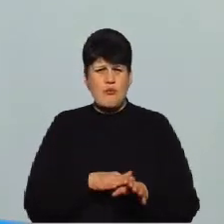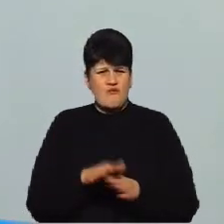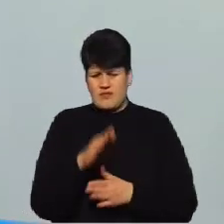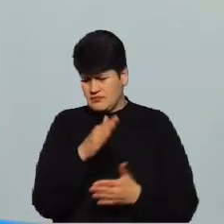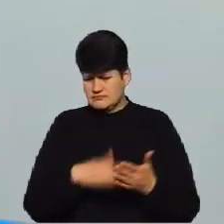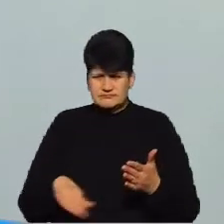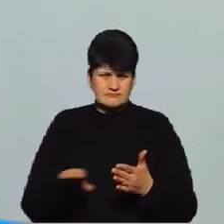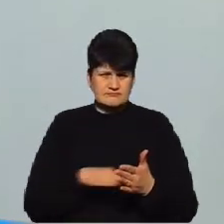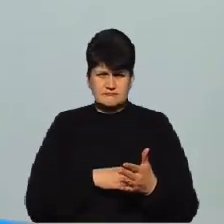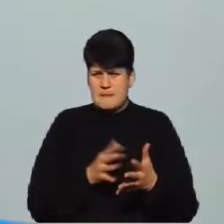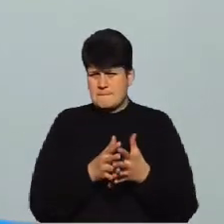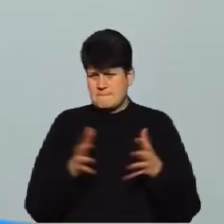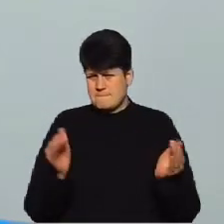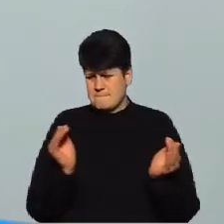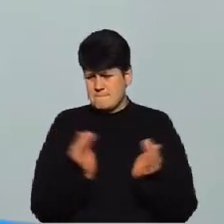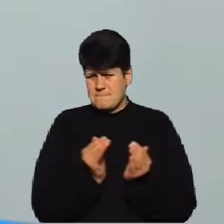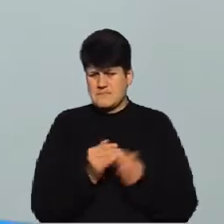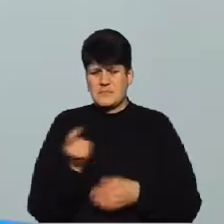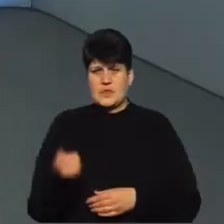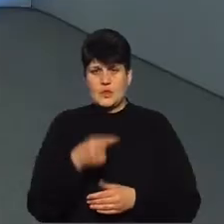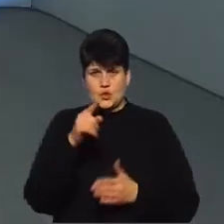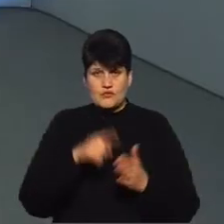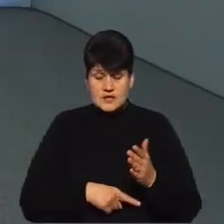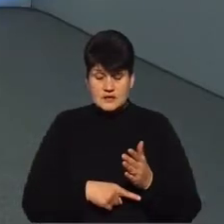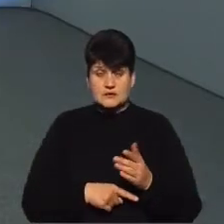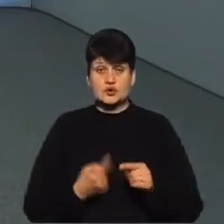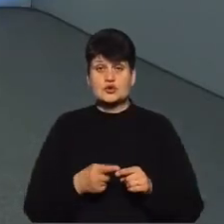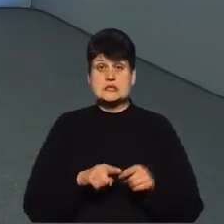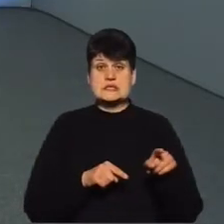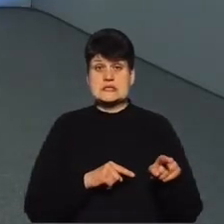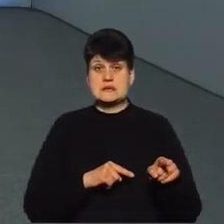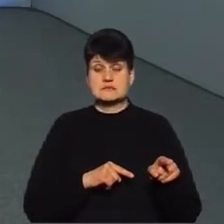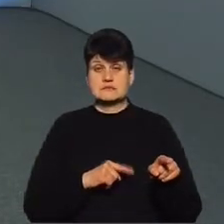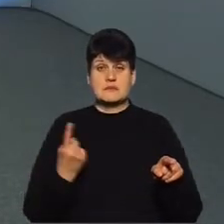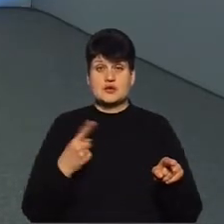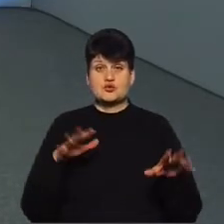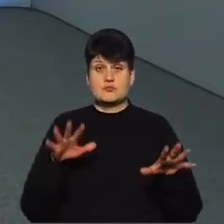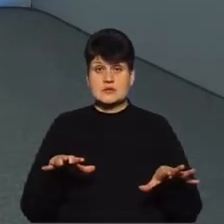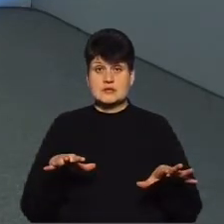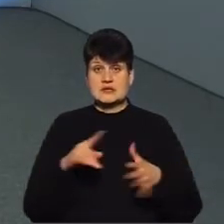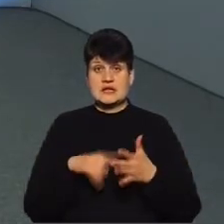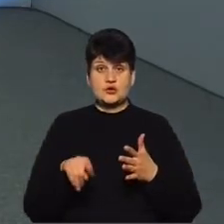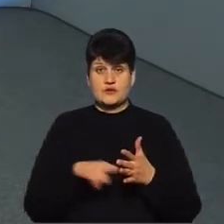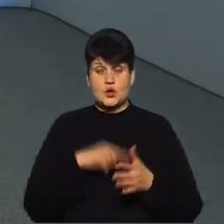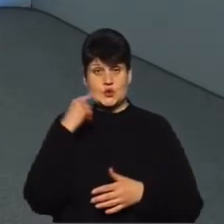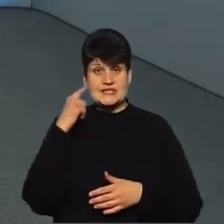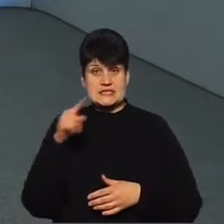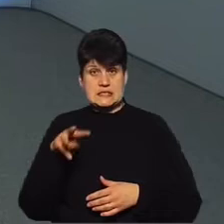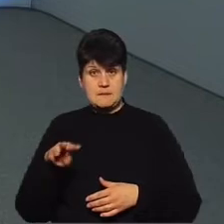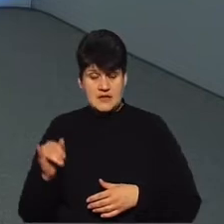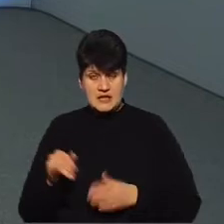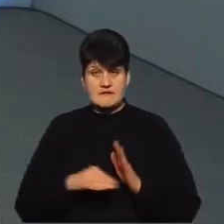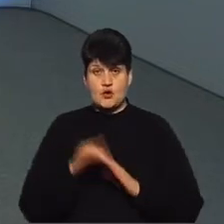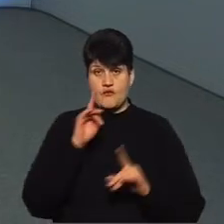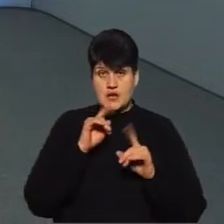а максимально низької, то в даному рейтингу на першому місці недовіри російські ЗМІ, далі Верховна Рада, уряд і